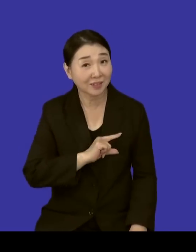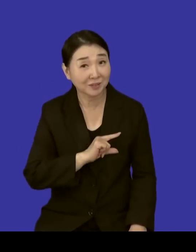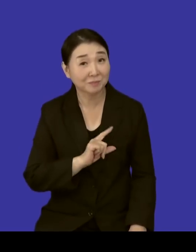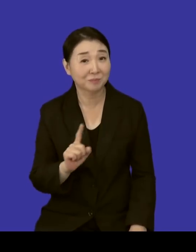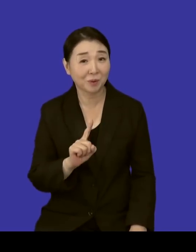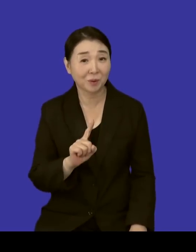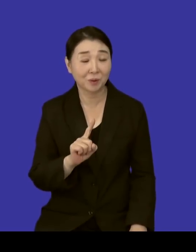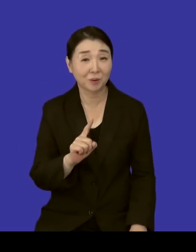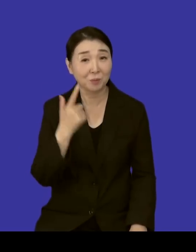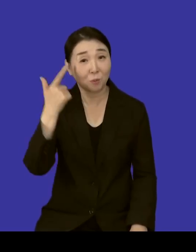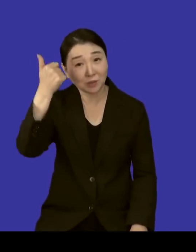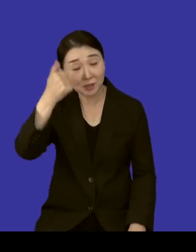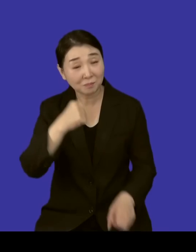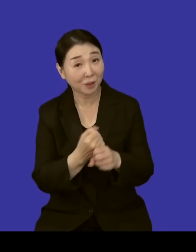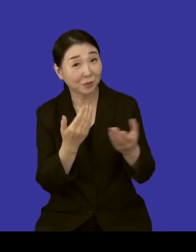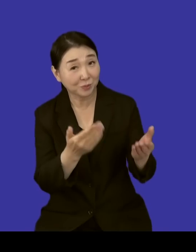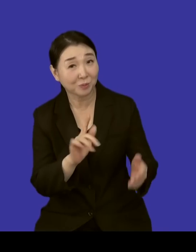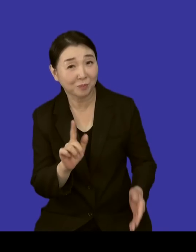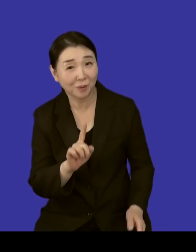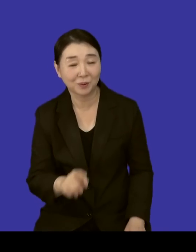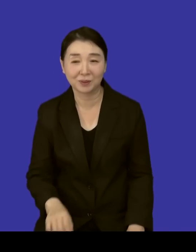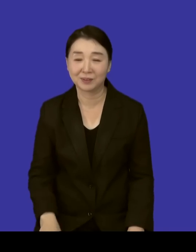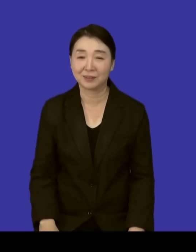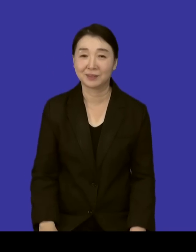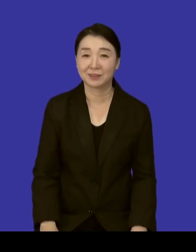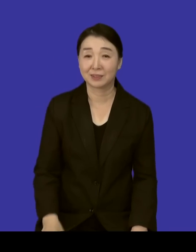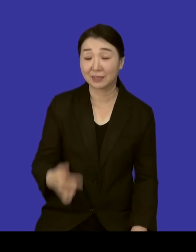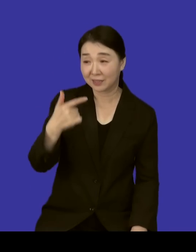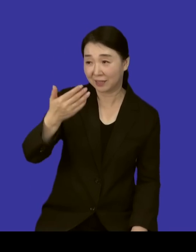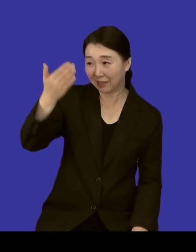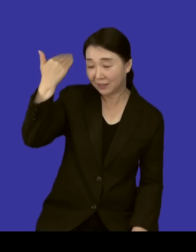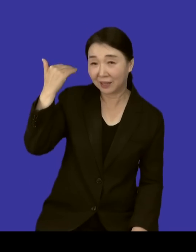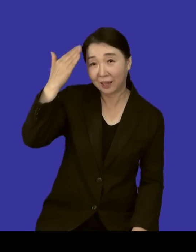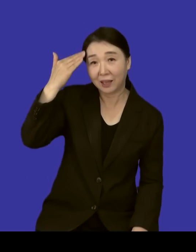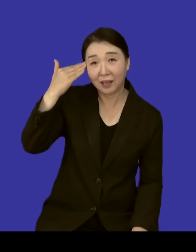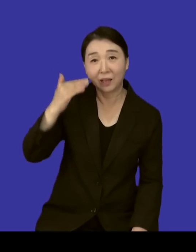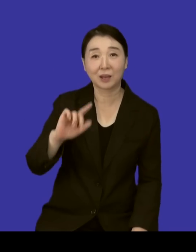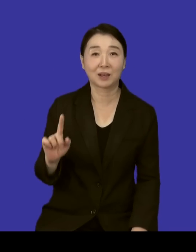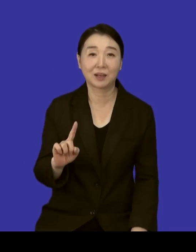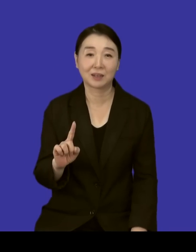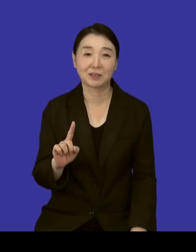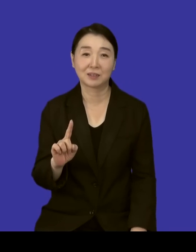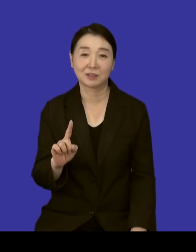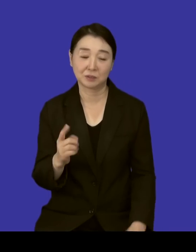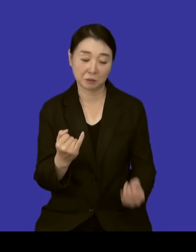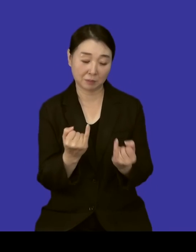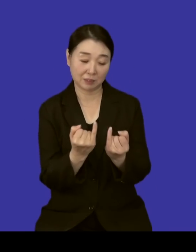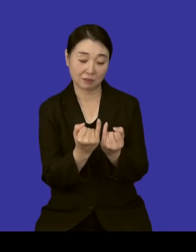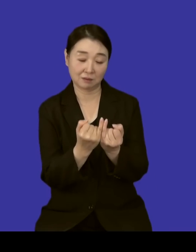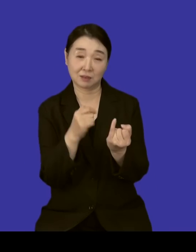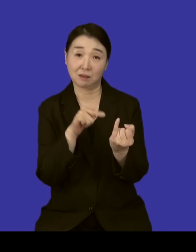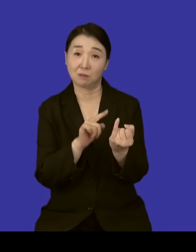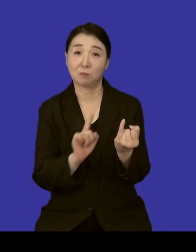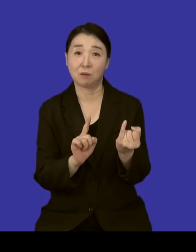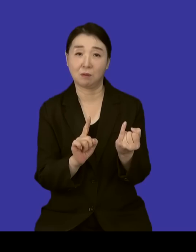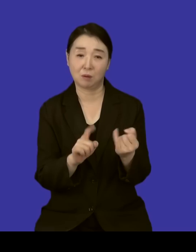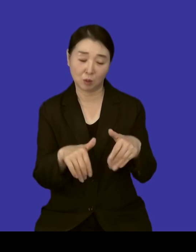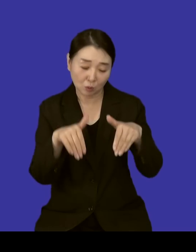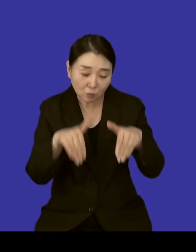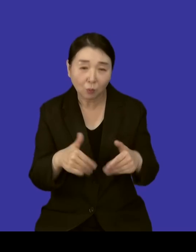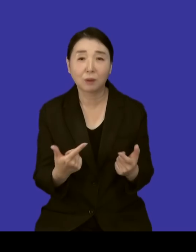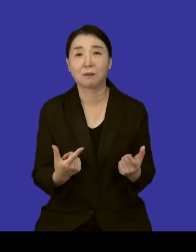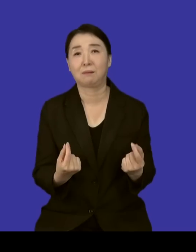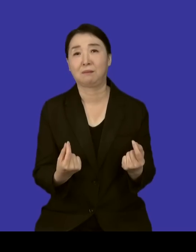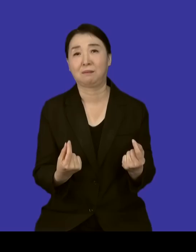봐요. 목사님께서 네, 네, 지으셨나요? 네. 그러니까 옛날에는 그 우리나라도 그렇지만은 정말 여자라는 것은 뭐 노예